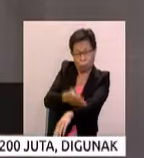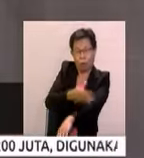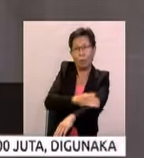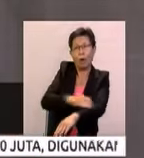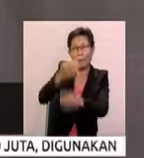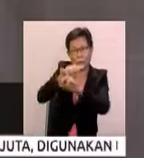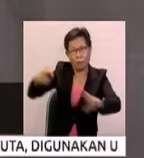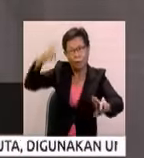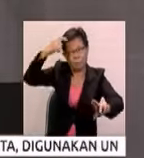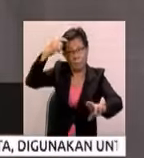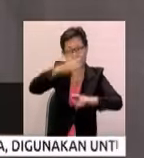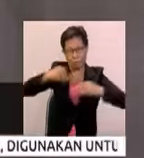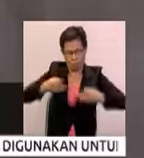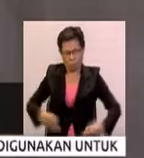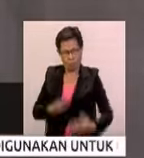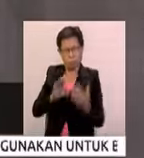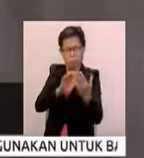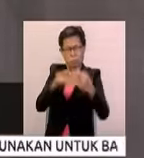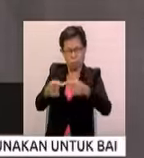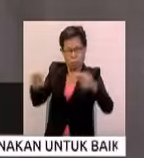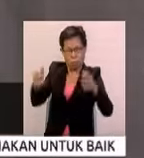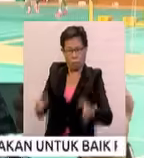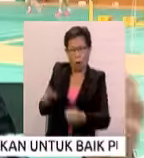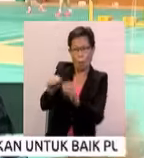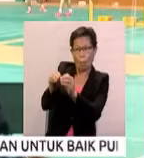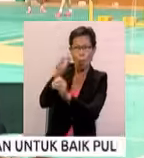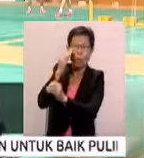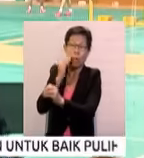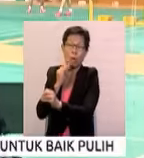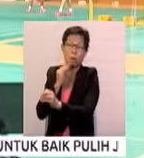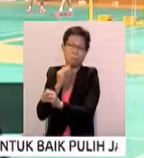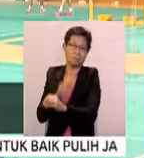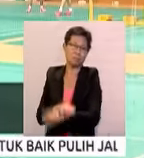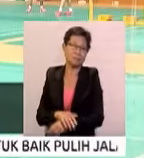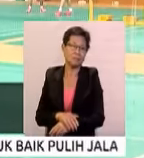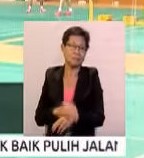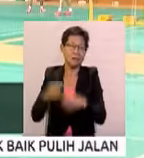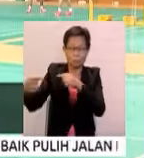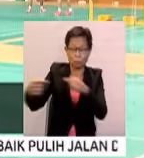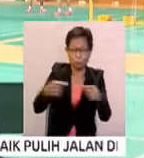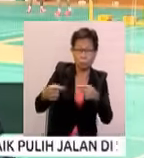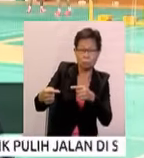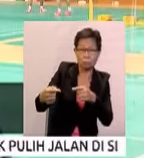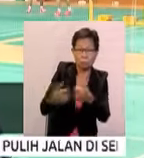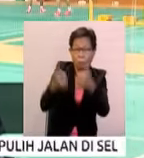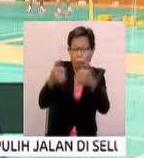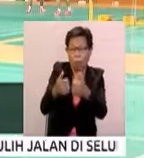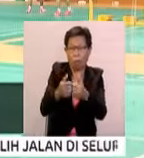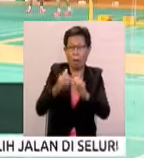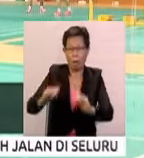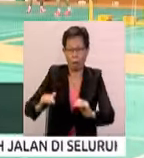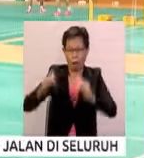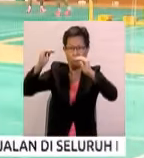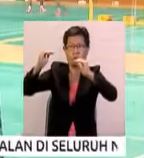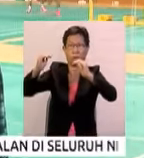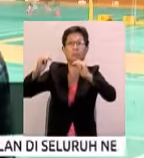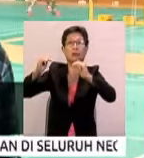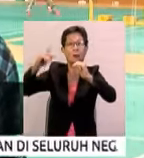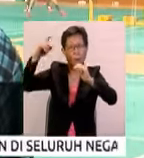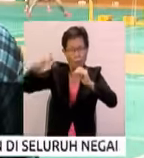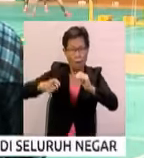dan fizikal untuk berdepan lawan yang lebih berpengalaman. Tournament yang tinggi ini, level tinggi ini, ya, jadi dia